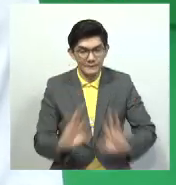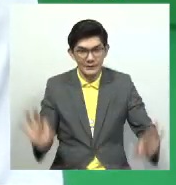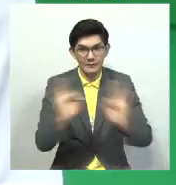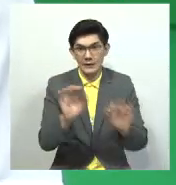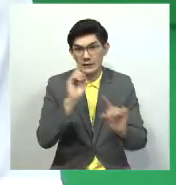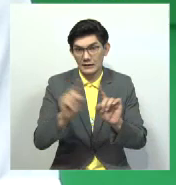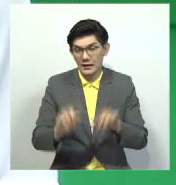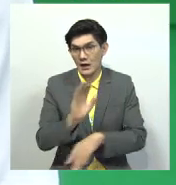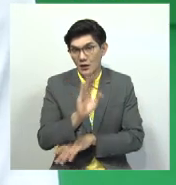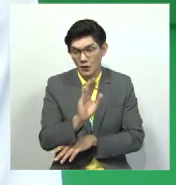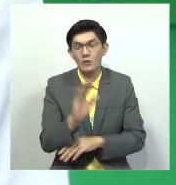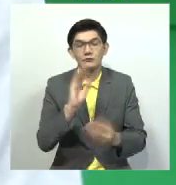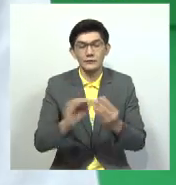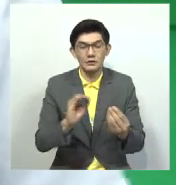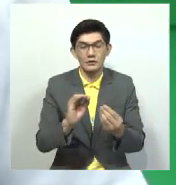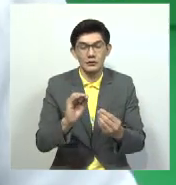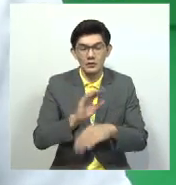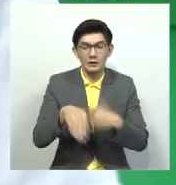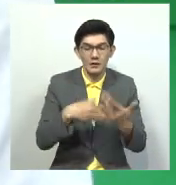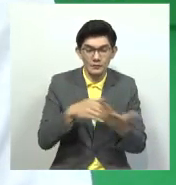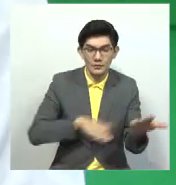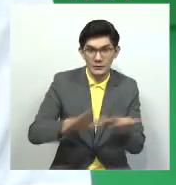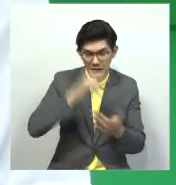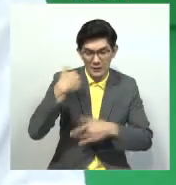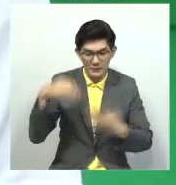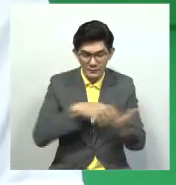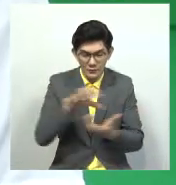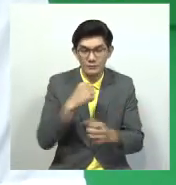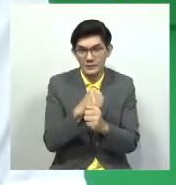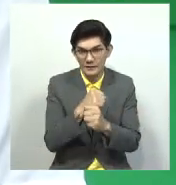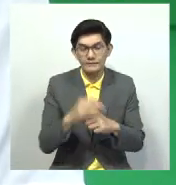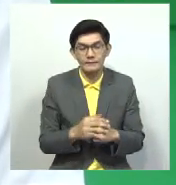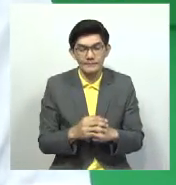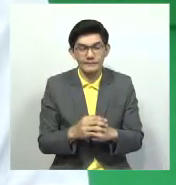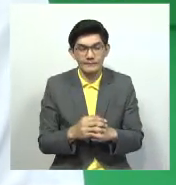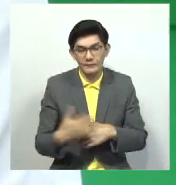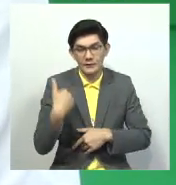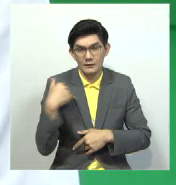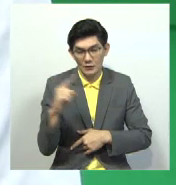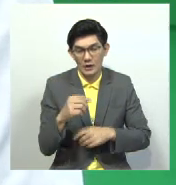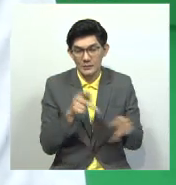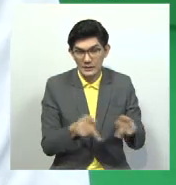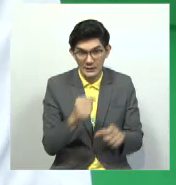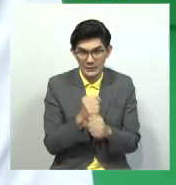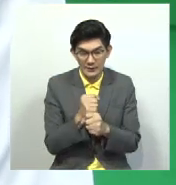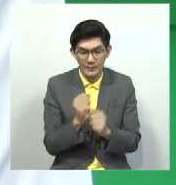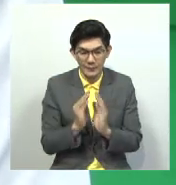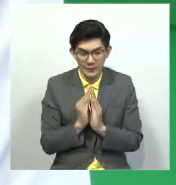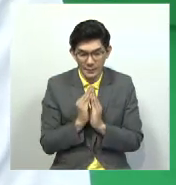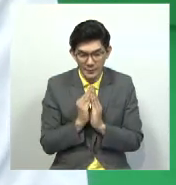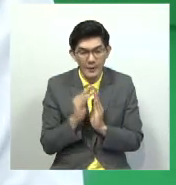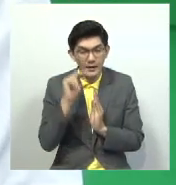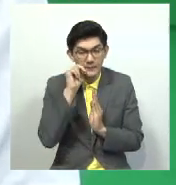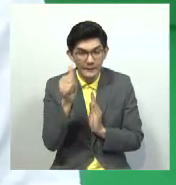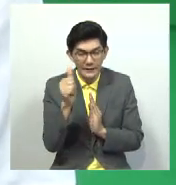สำคัญในทุกจังหวัดทั่วประเทศอีกเอามาผสมกันแล้วก็จะมีพิธีทำพิธีเขาเรียกว่าเสกน้